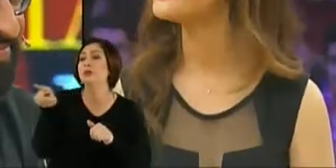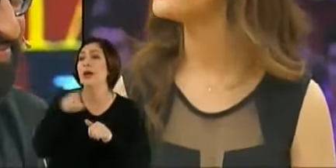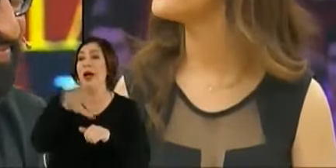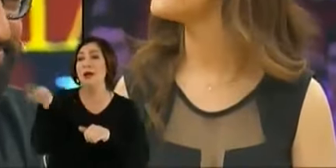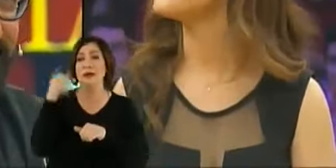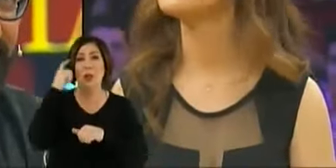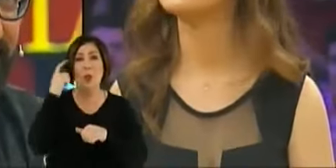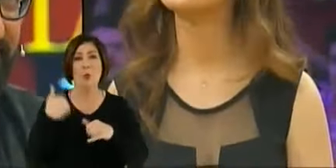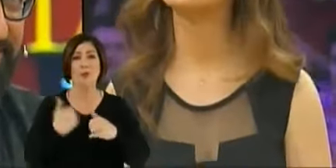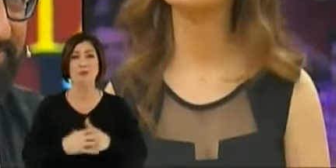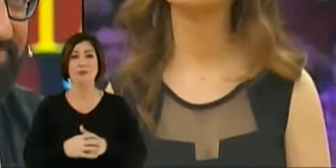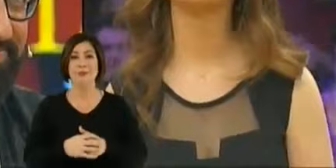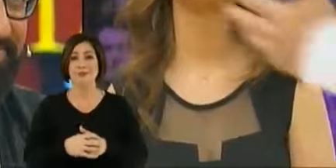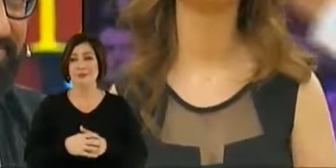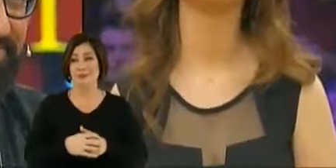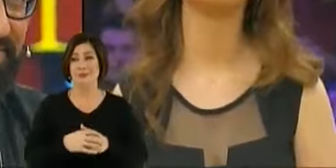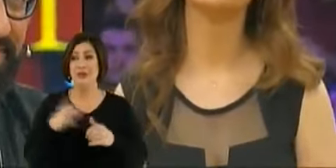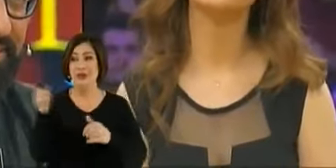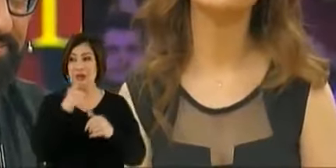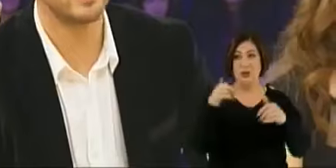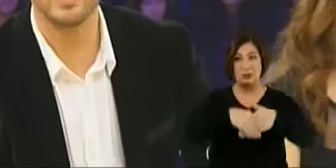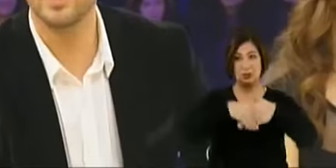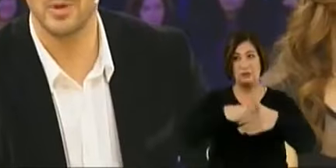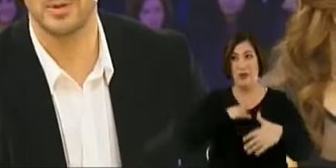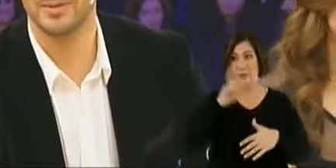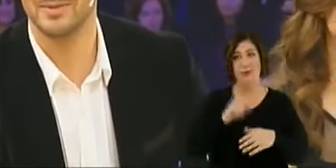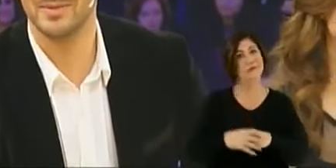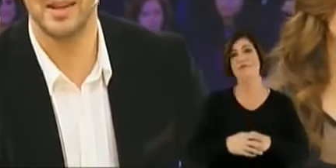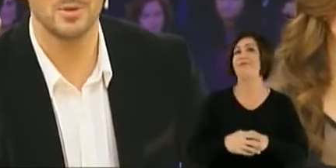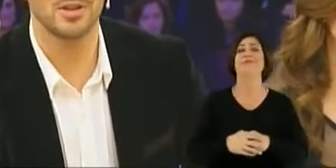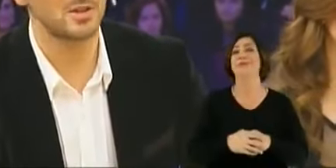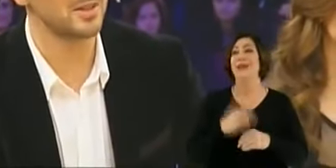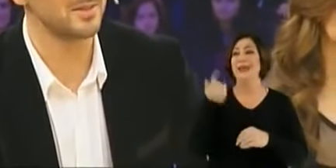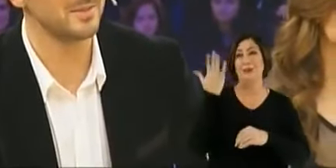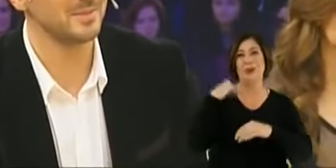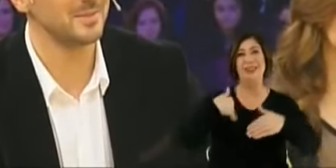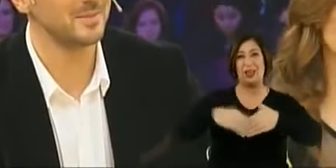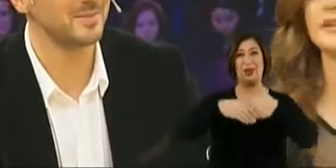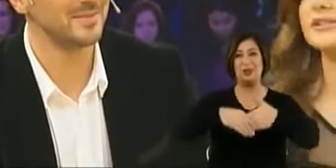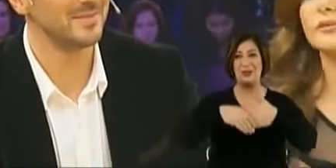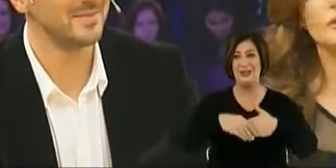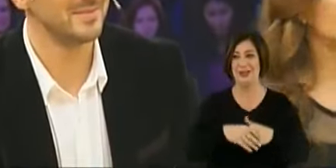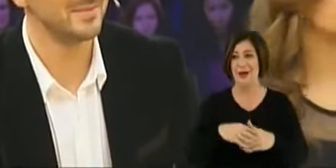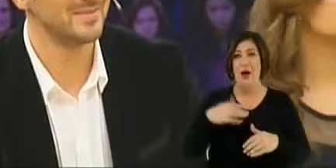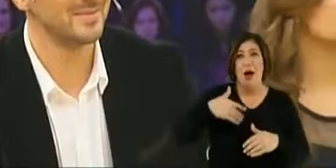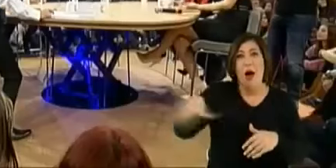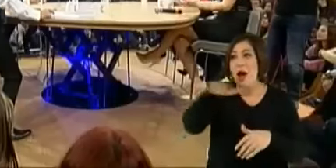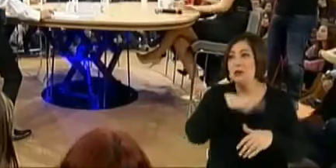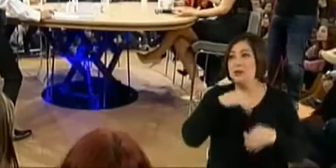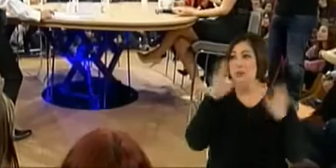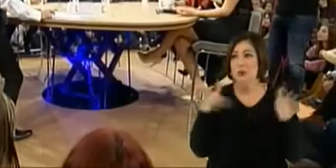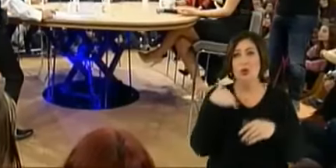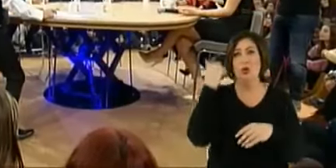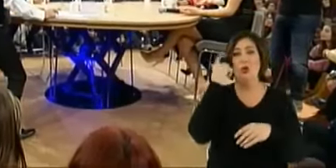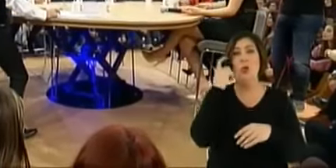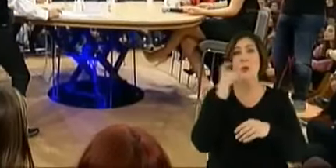masadan? Herkesi tanıyorum. Herkesi tanıyorsunuz. Şahsen tanıştığınız var mı? Yok. Az önce tanıştık. Herkesi tabii ki ben de